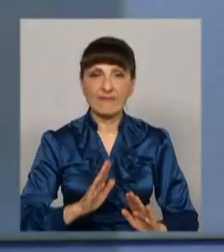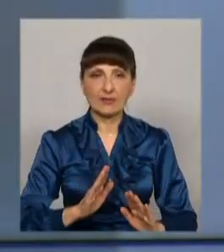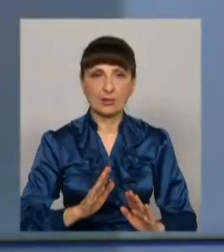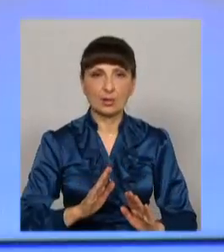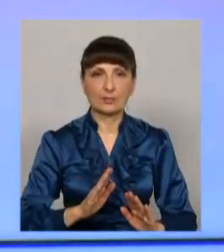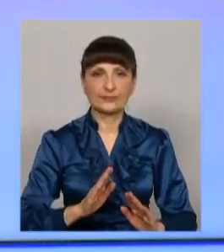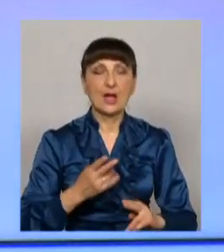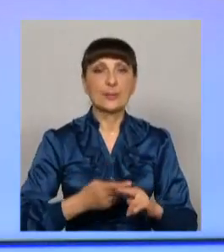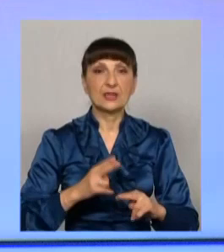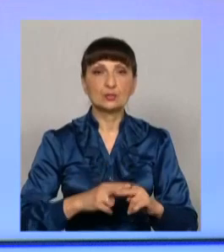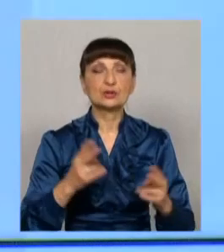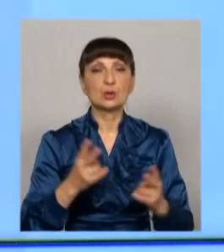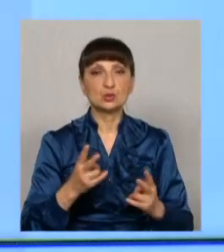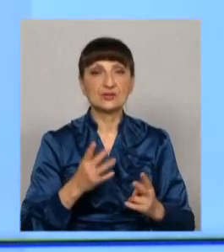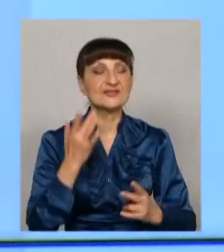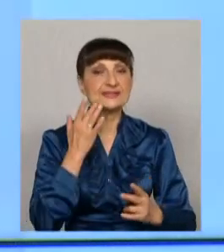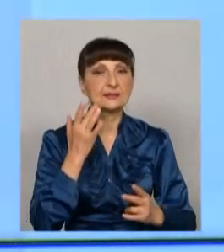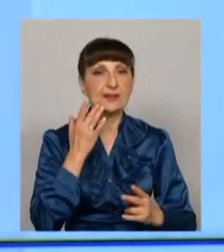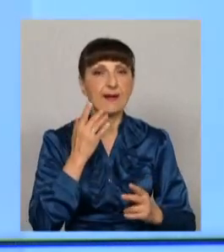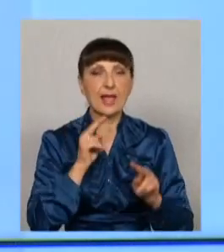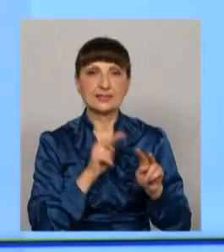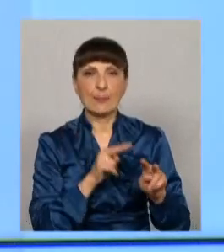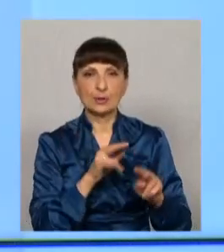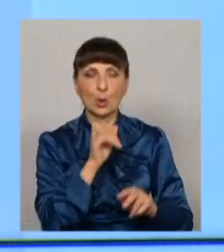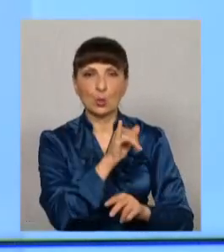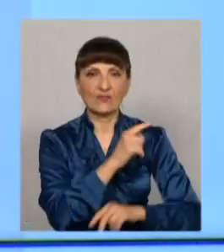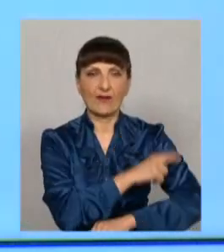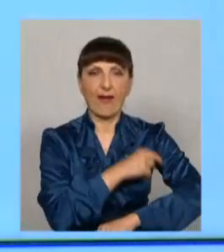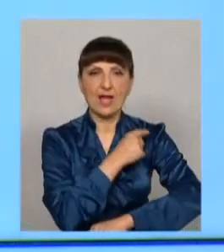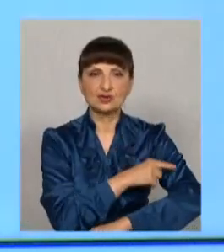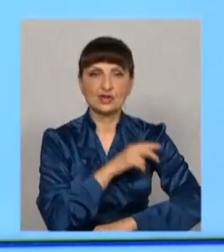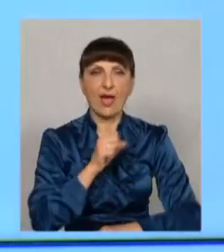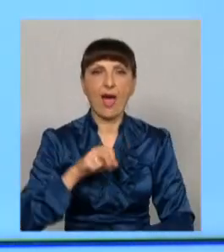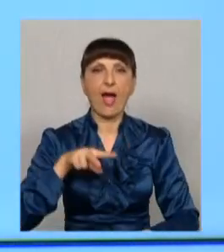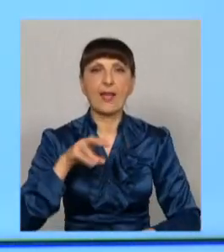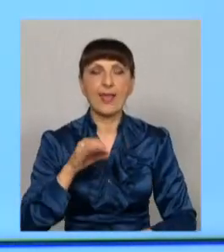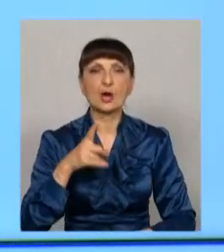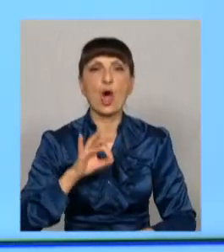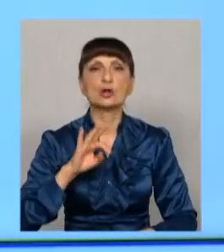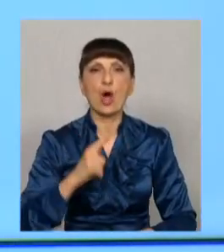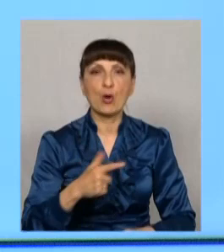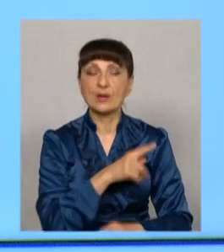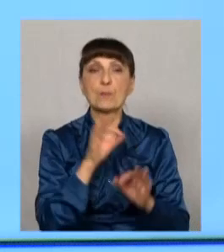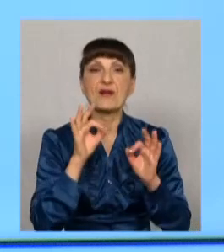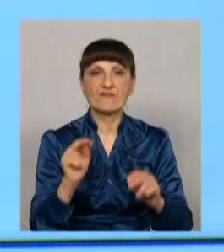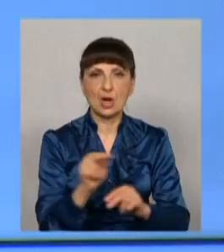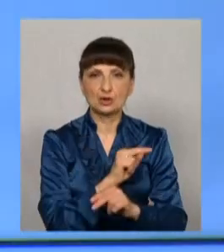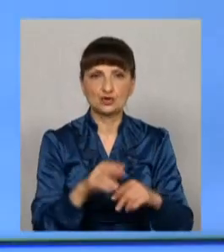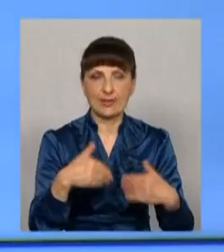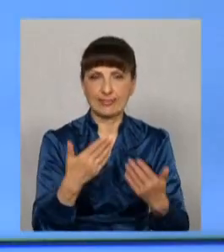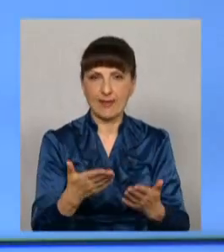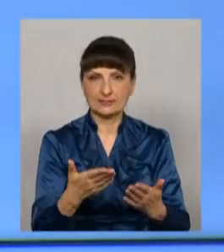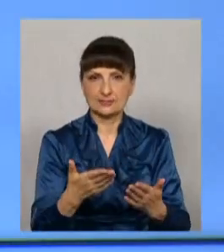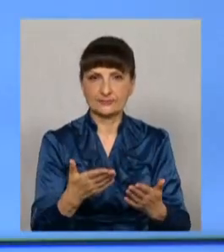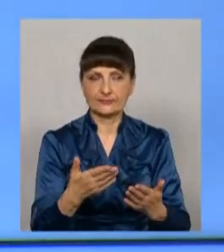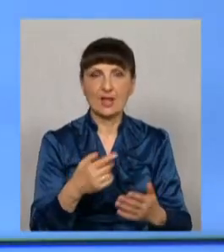что нужно всегда наблюдаться у аллерголога, и аллерголог назначит правильное лечение. Берут